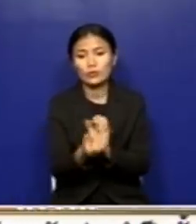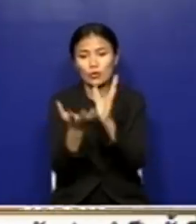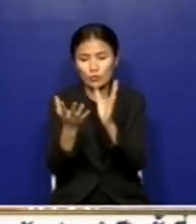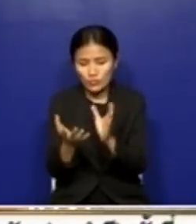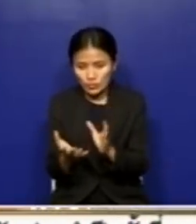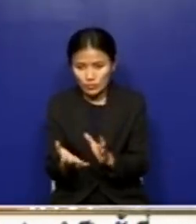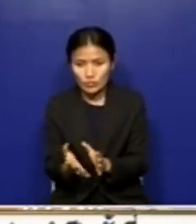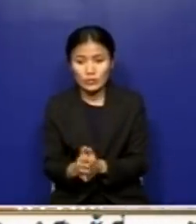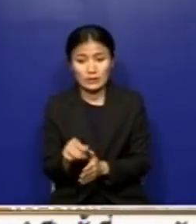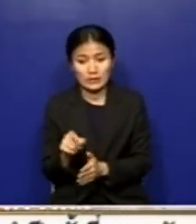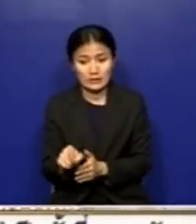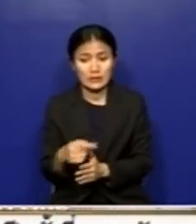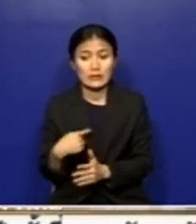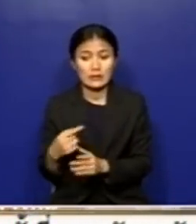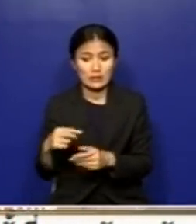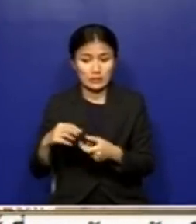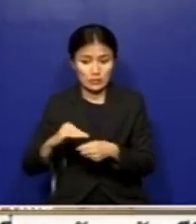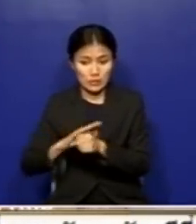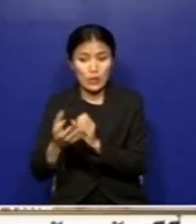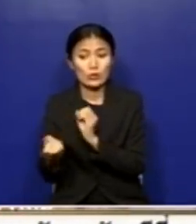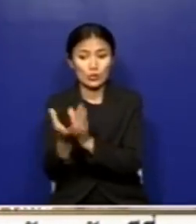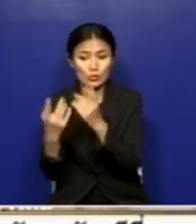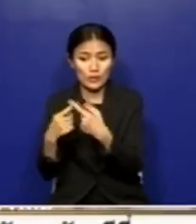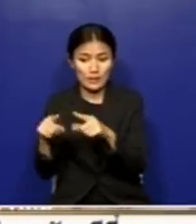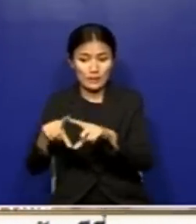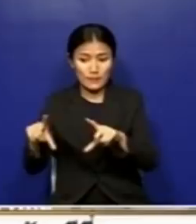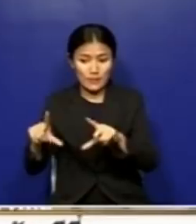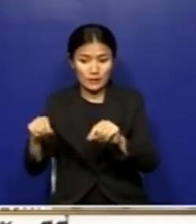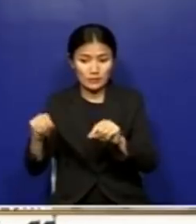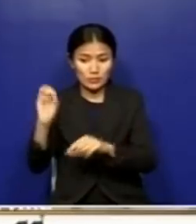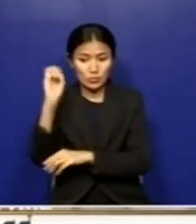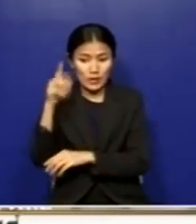วิด-19ที่ม HSW แหงรัฐเอกการ Dienst when isเห